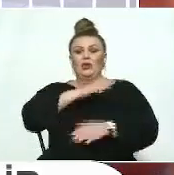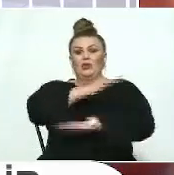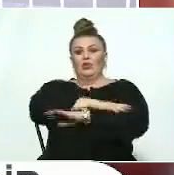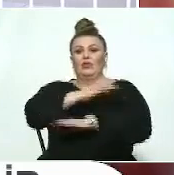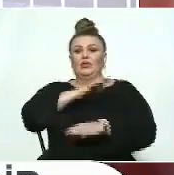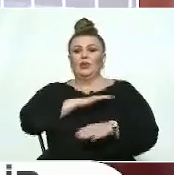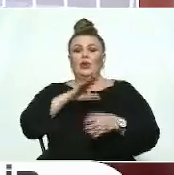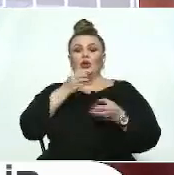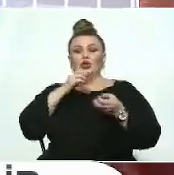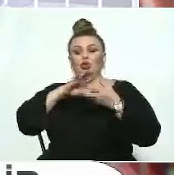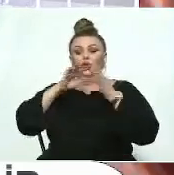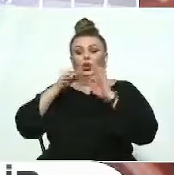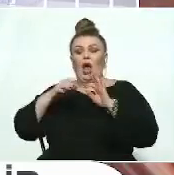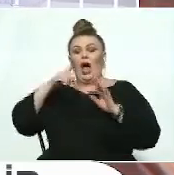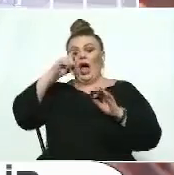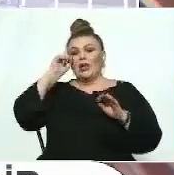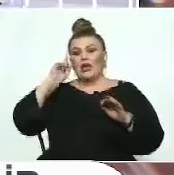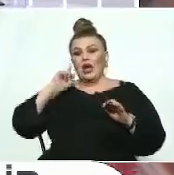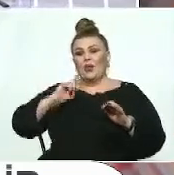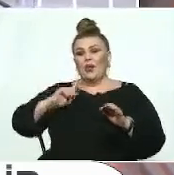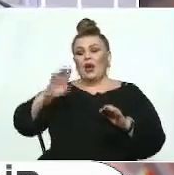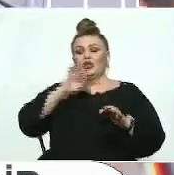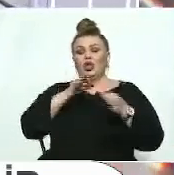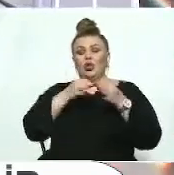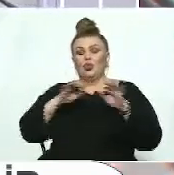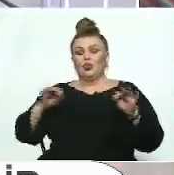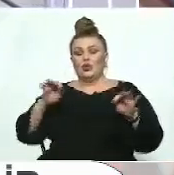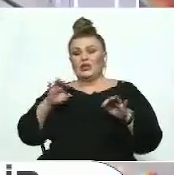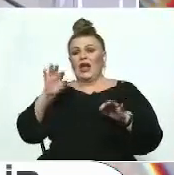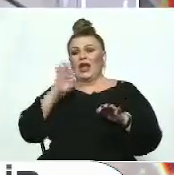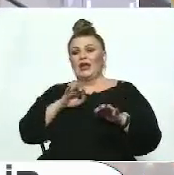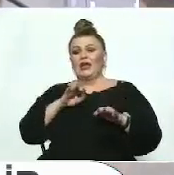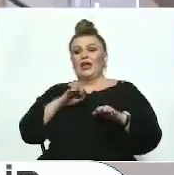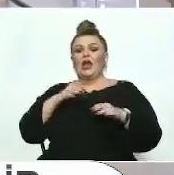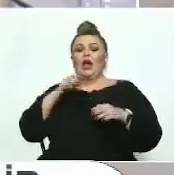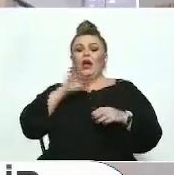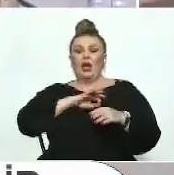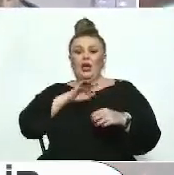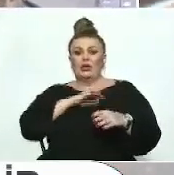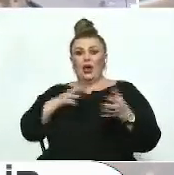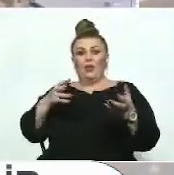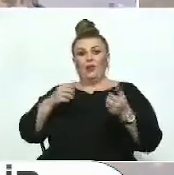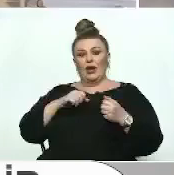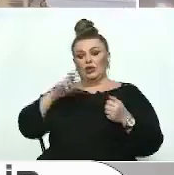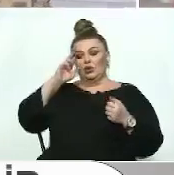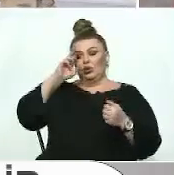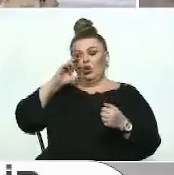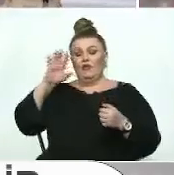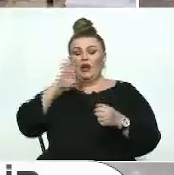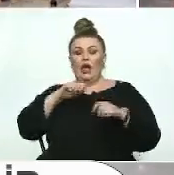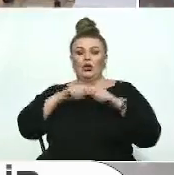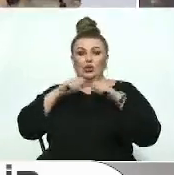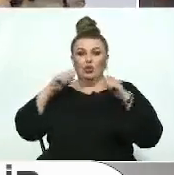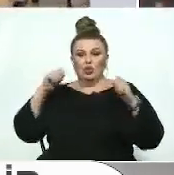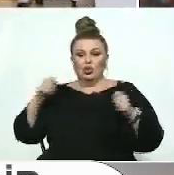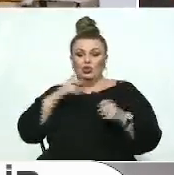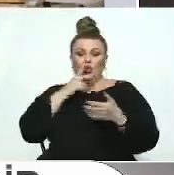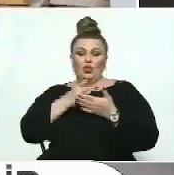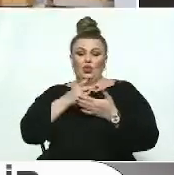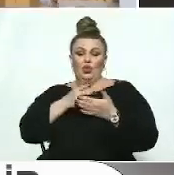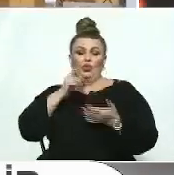Həmçinin Heydər Əliyevin Azərbaycanın müstəqilliyin əldə olunmasında dövlətin quruculuğunda